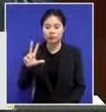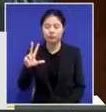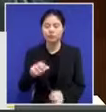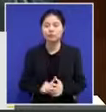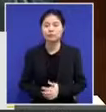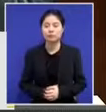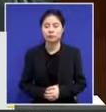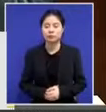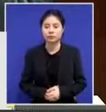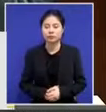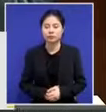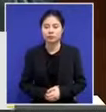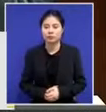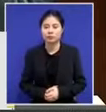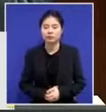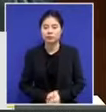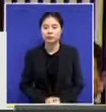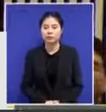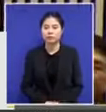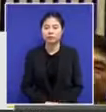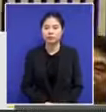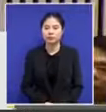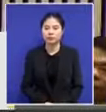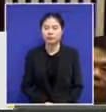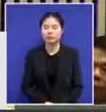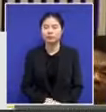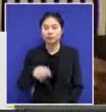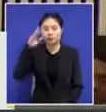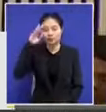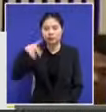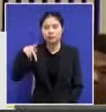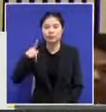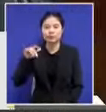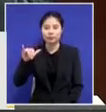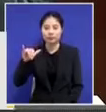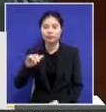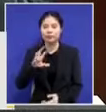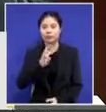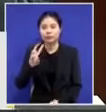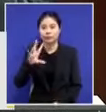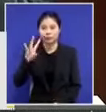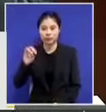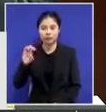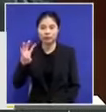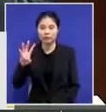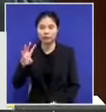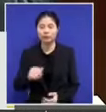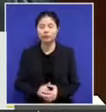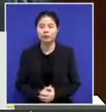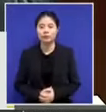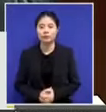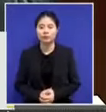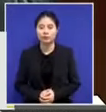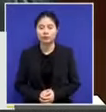สุวรรณเลิศปัญญาโลด พลเอกประยุทธ์จันทร์โอชาครับ 674นางสุว